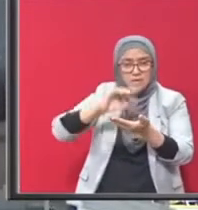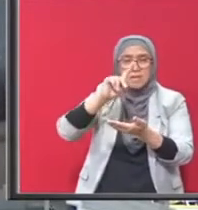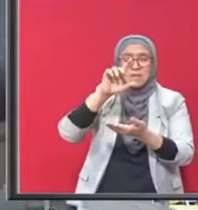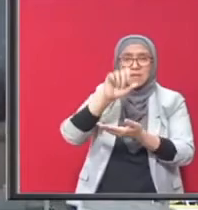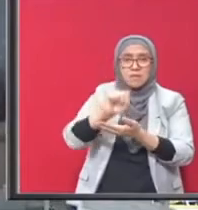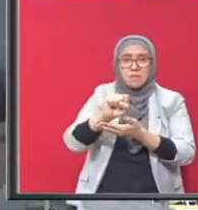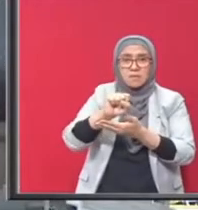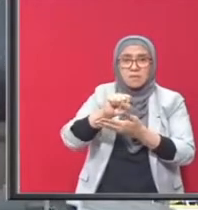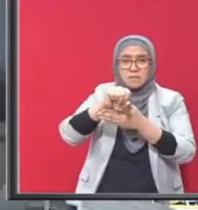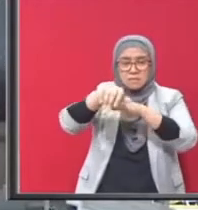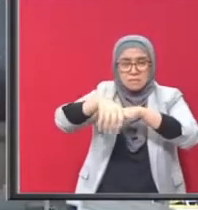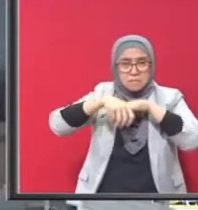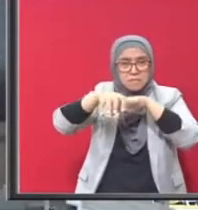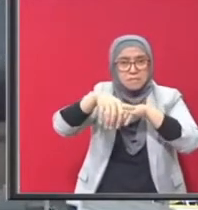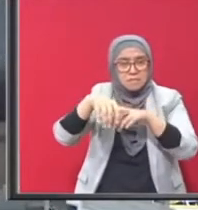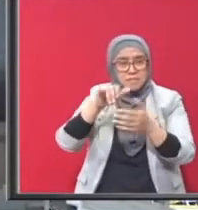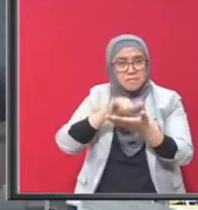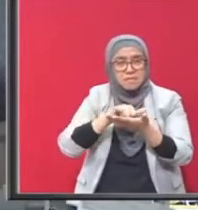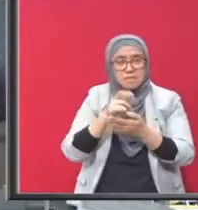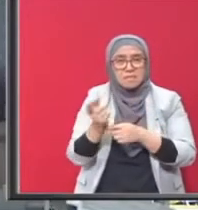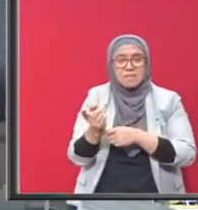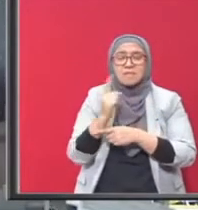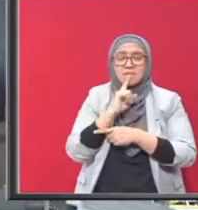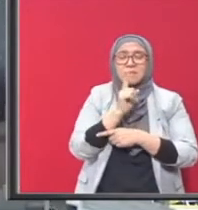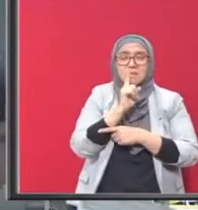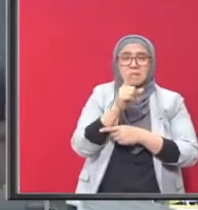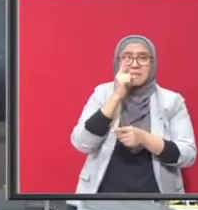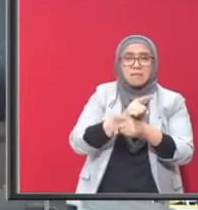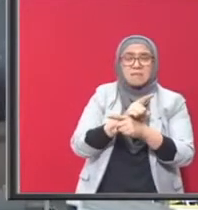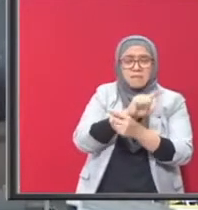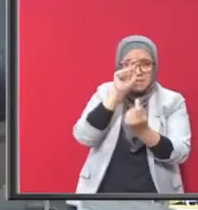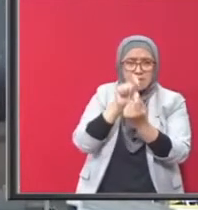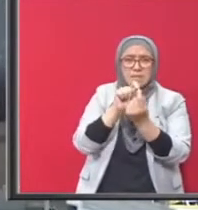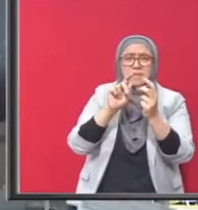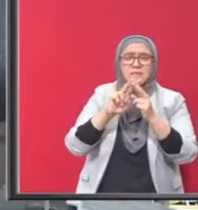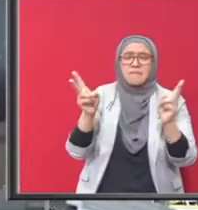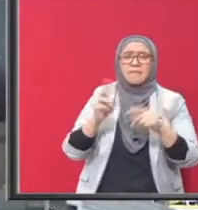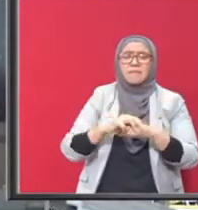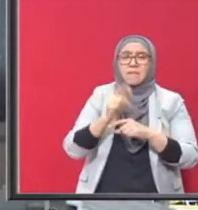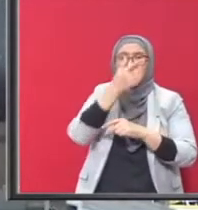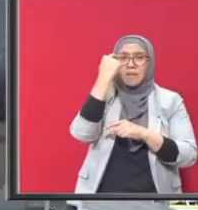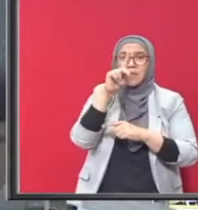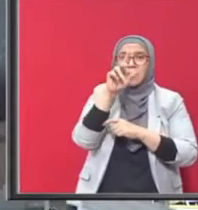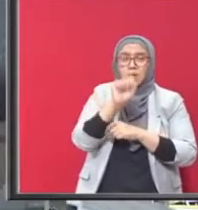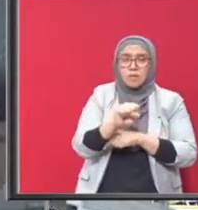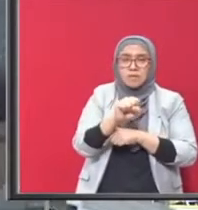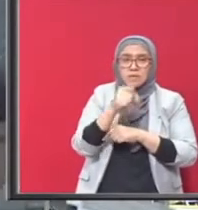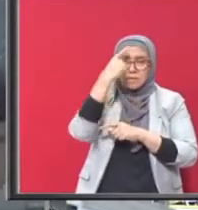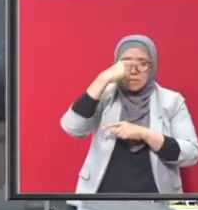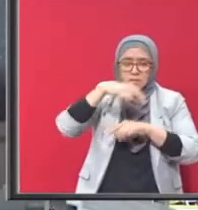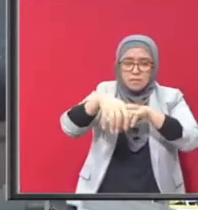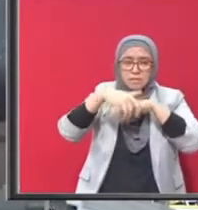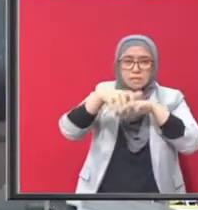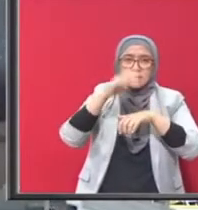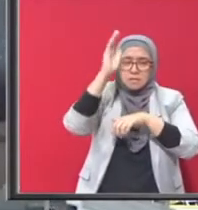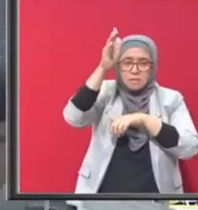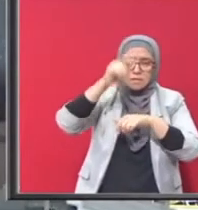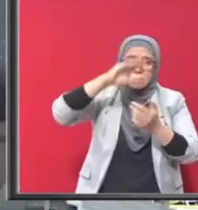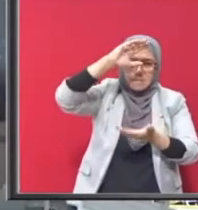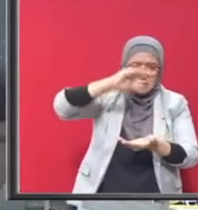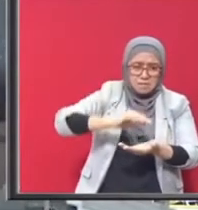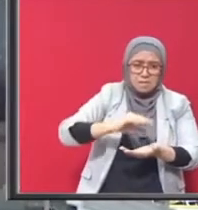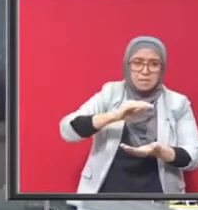cepat sekali dan sebenarnya kos input pertanian akan dijangkau terus menurun Raya penggunaan